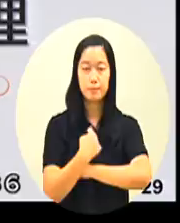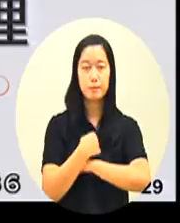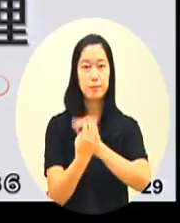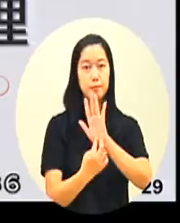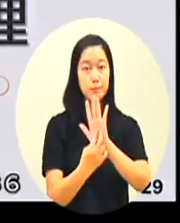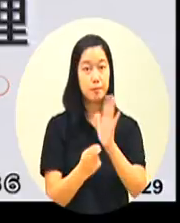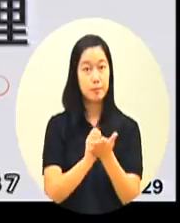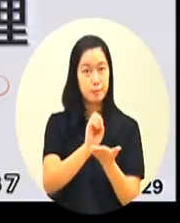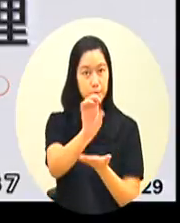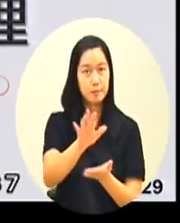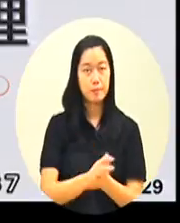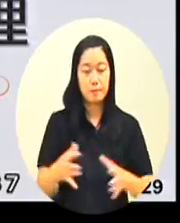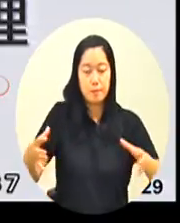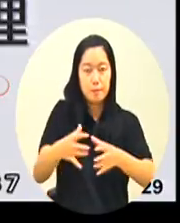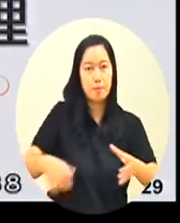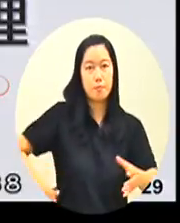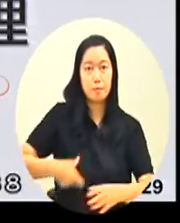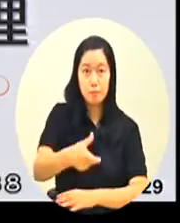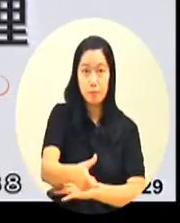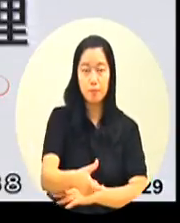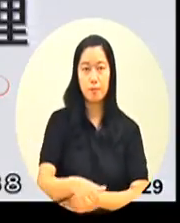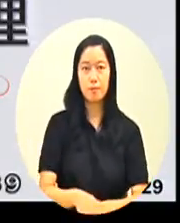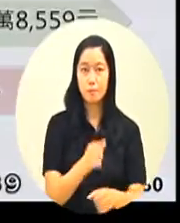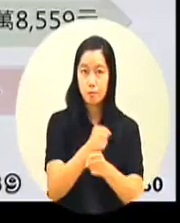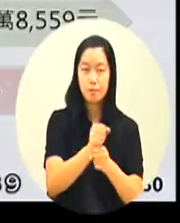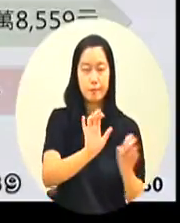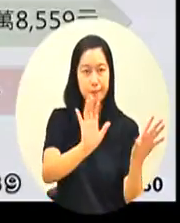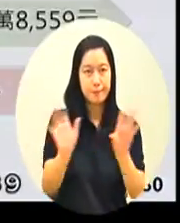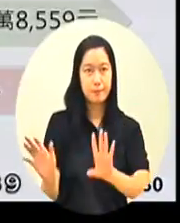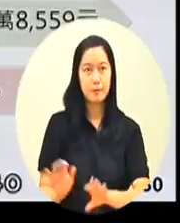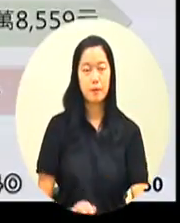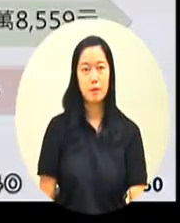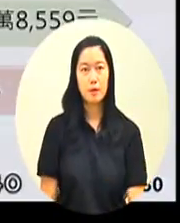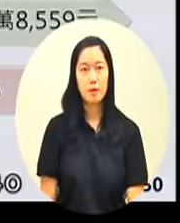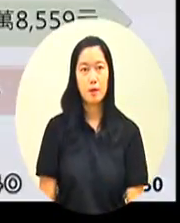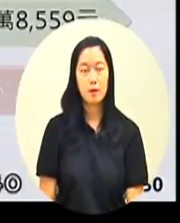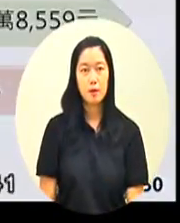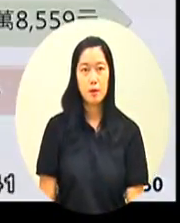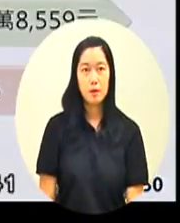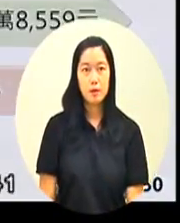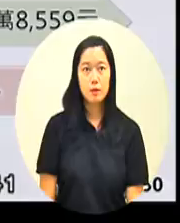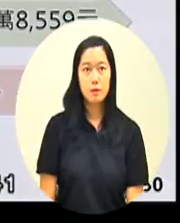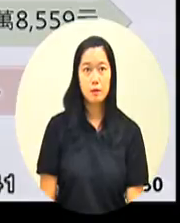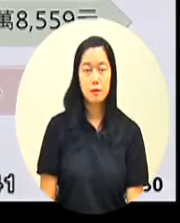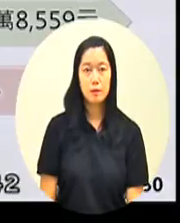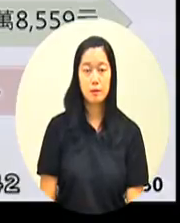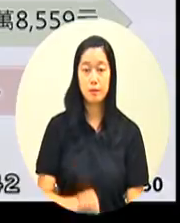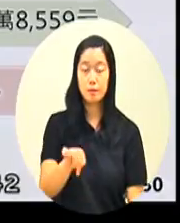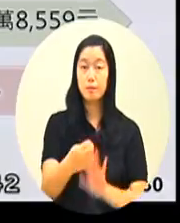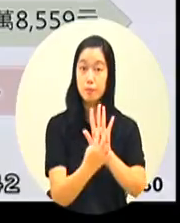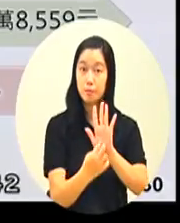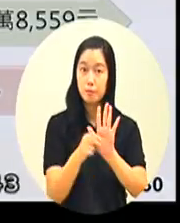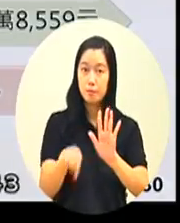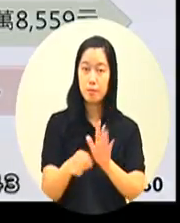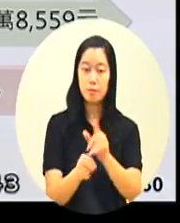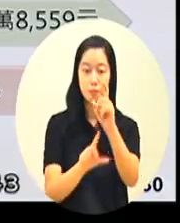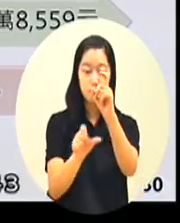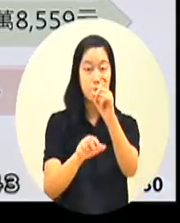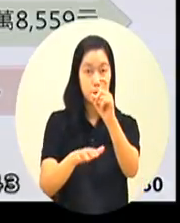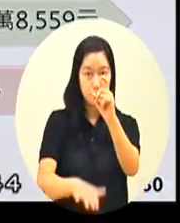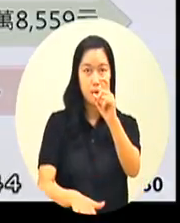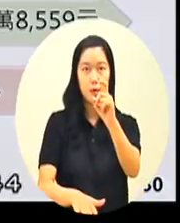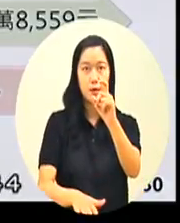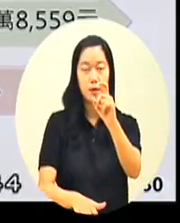告集中支付的业务，那我们集中支付呢到十月底为止，我